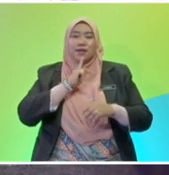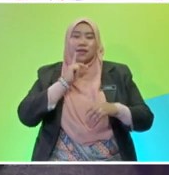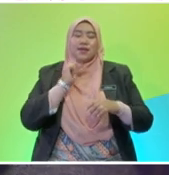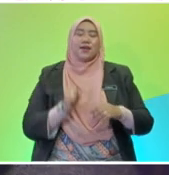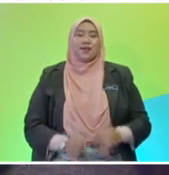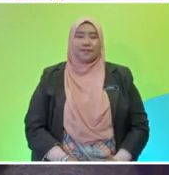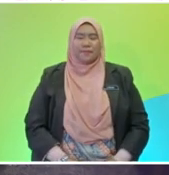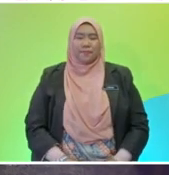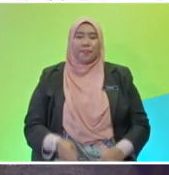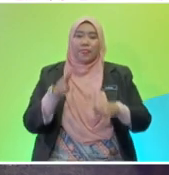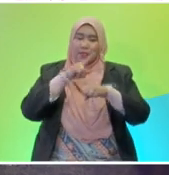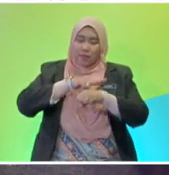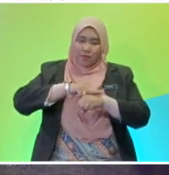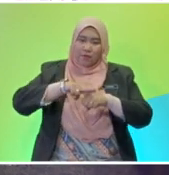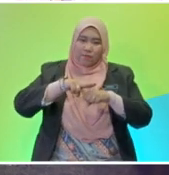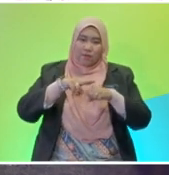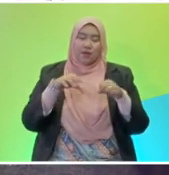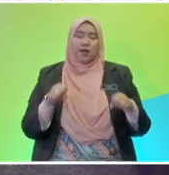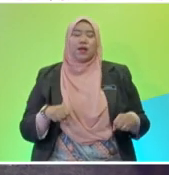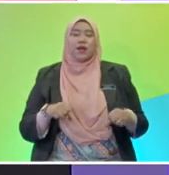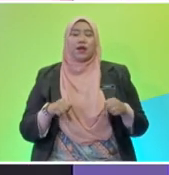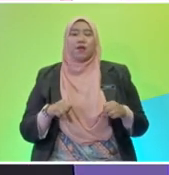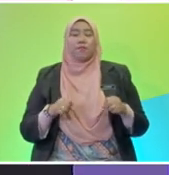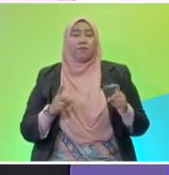ataupun hobi mungkin melancong